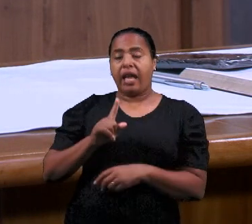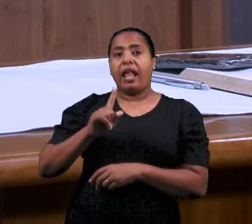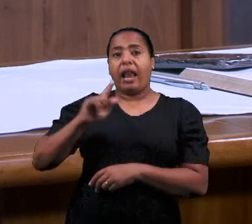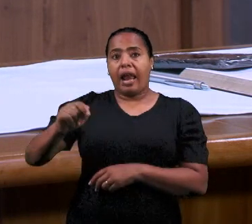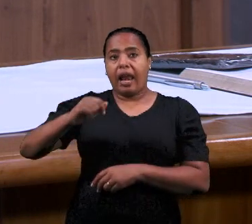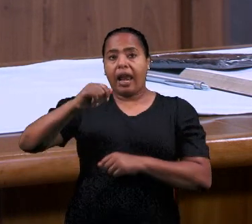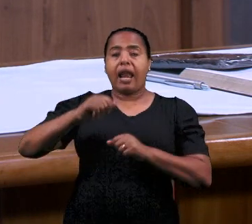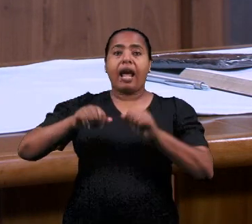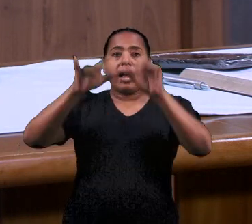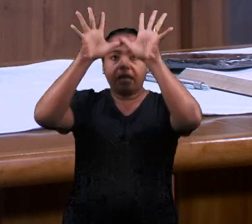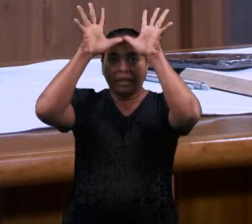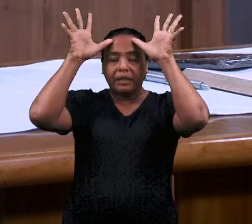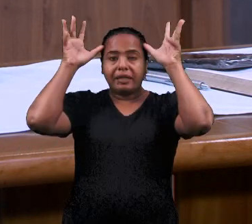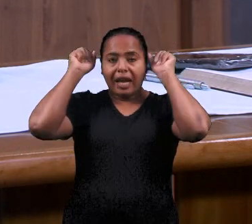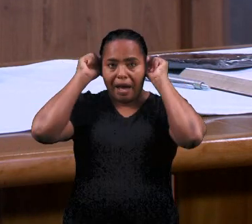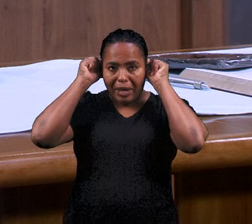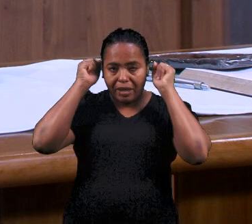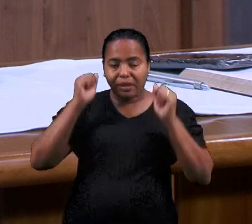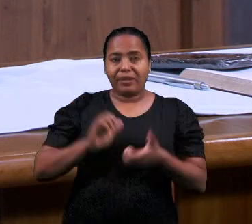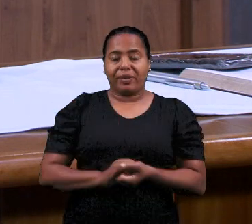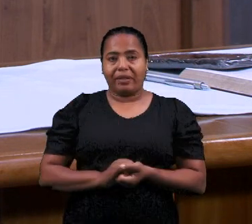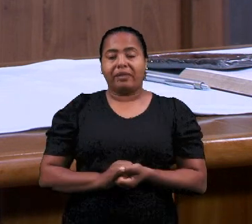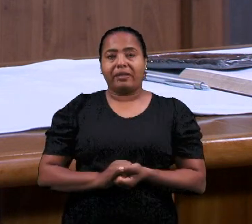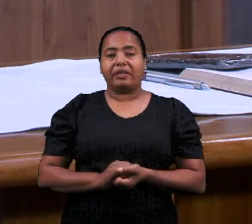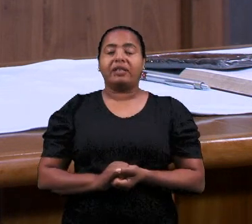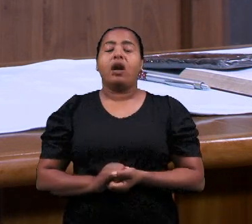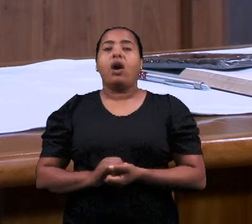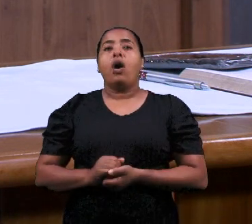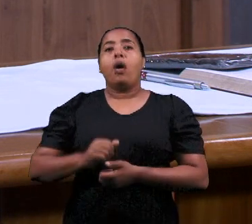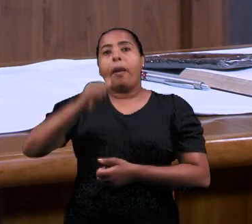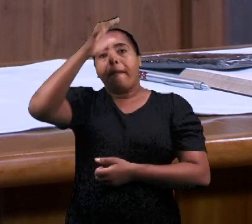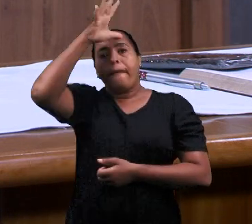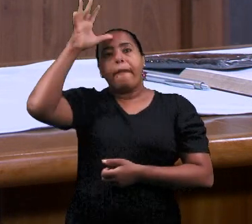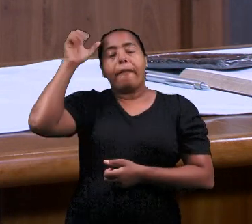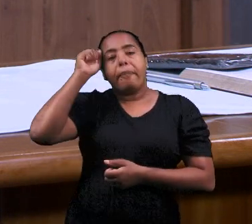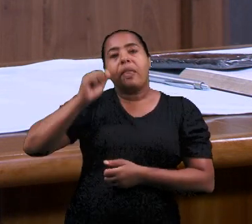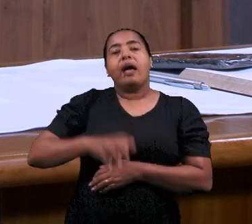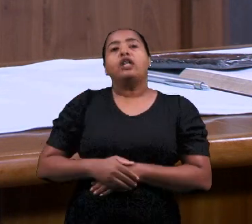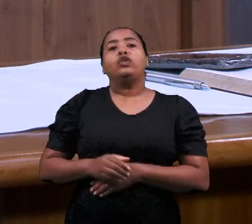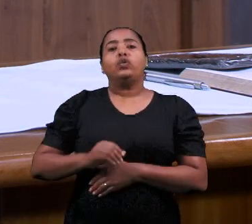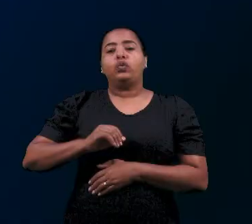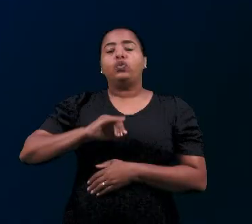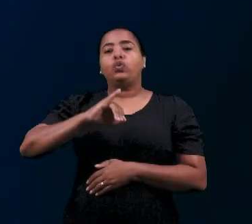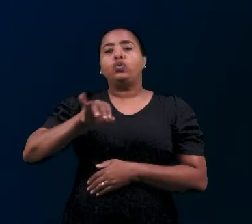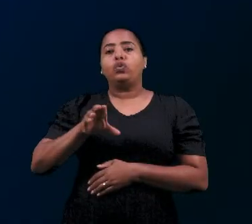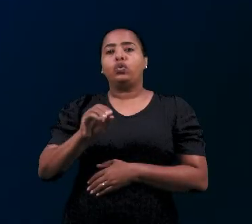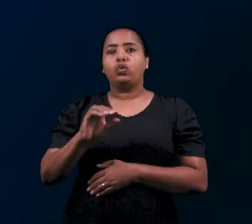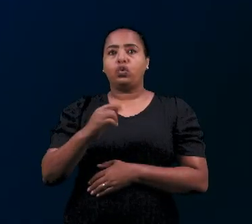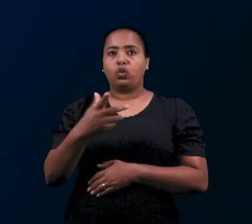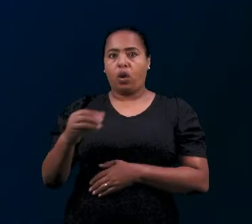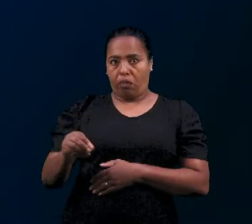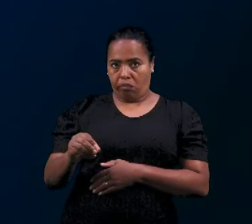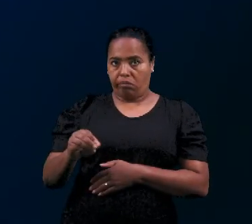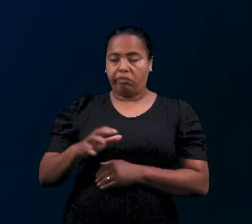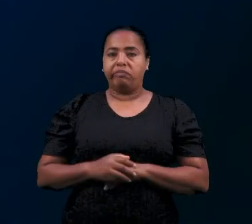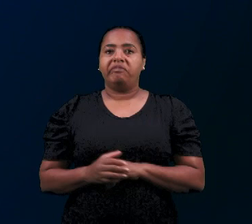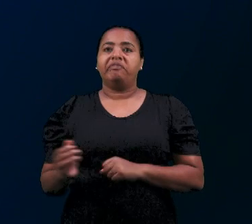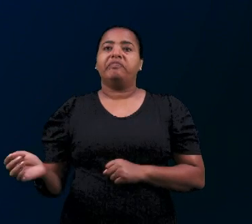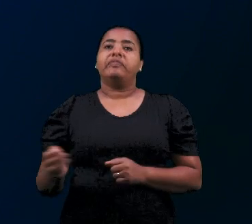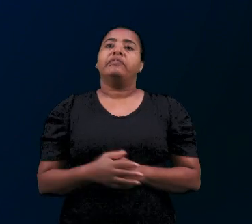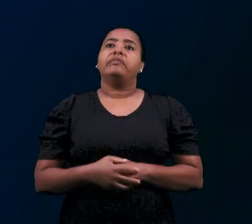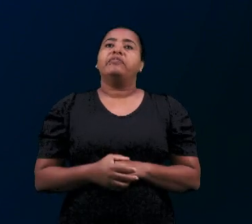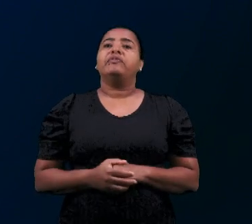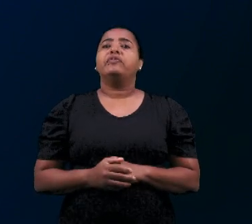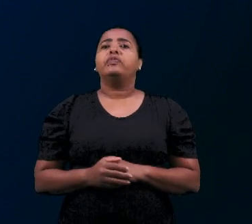l'État d'Amazonas, de l'église de Manaus, notre frère Jean Gabriel. 3 réponses dans la séquence. Quel a été le